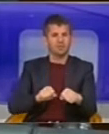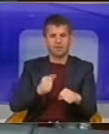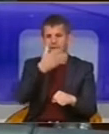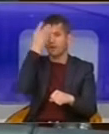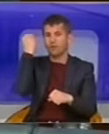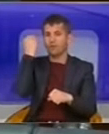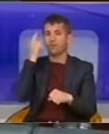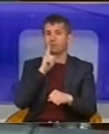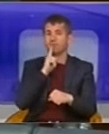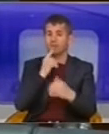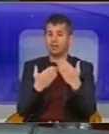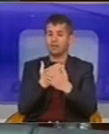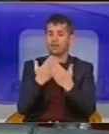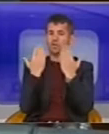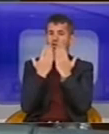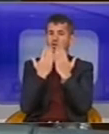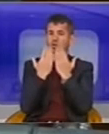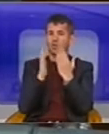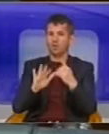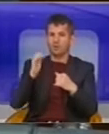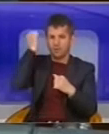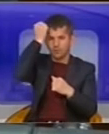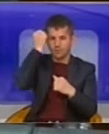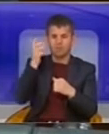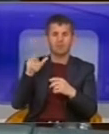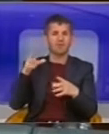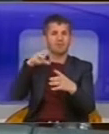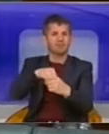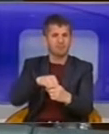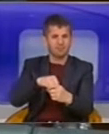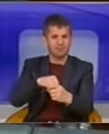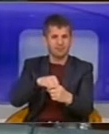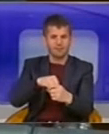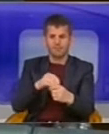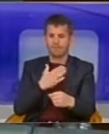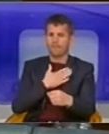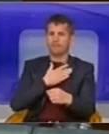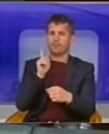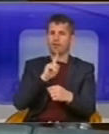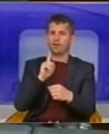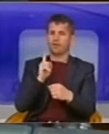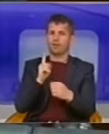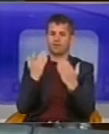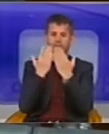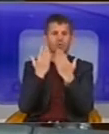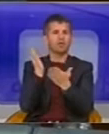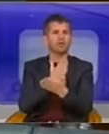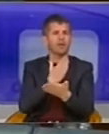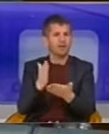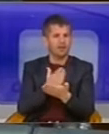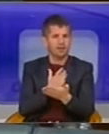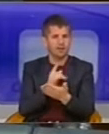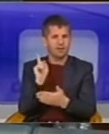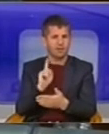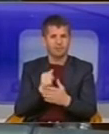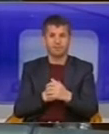harruar se sistemi arsimit në Kosovë është gjithë përfshirës, pra na nuk kemi sistem seleksionus. Pastaj